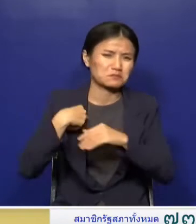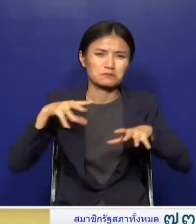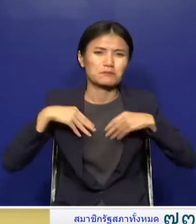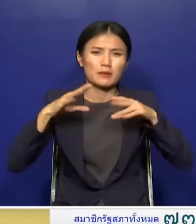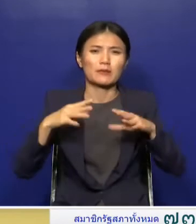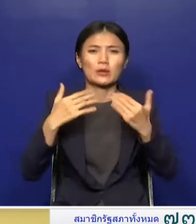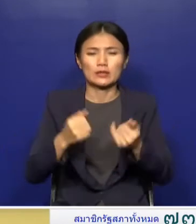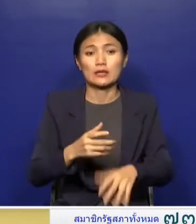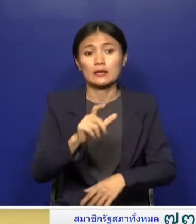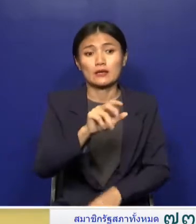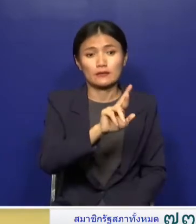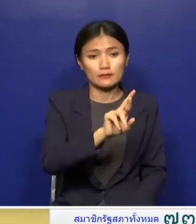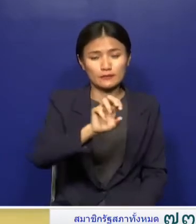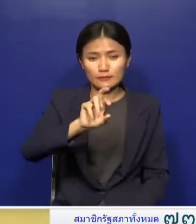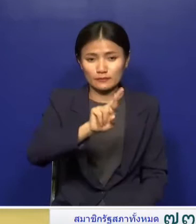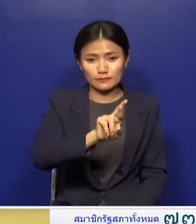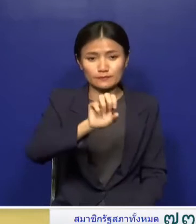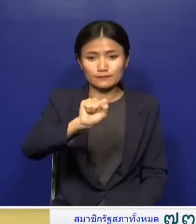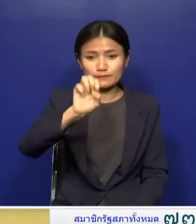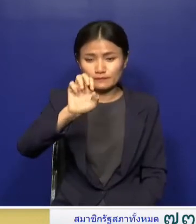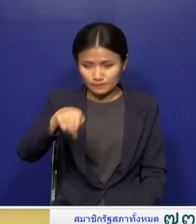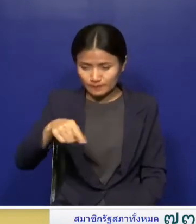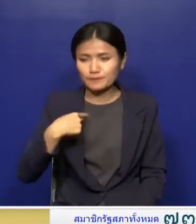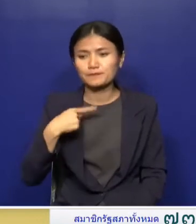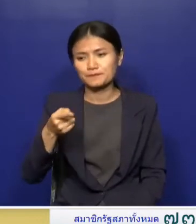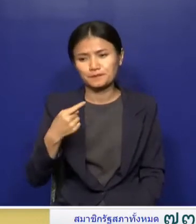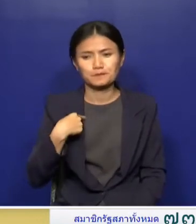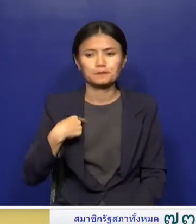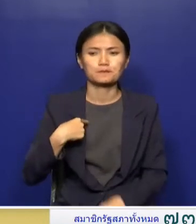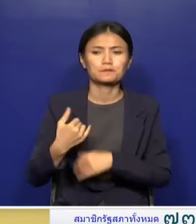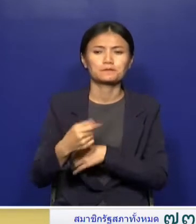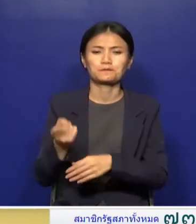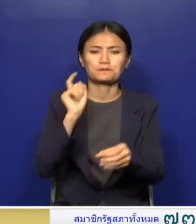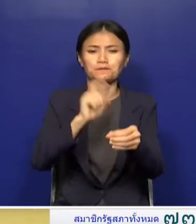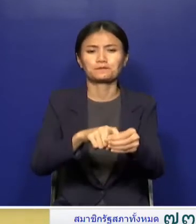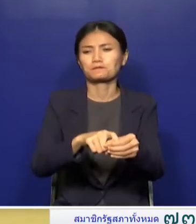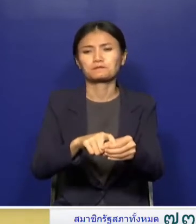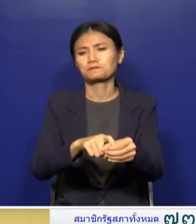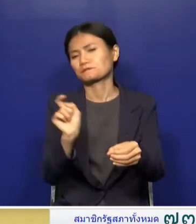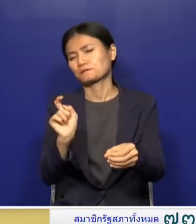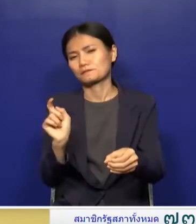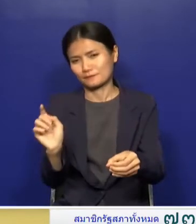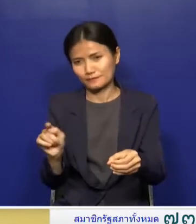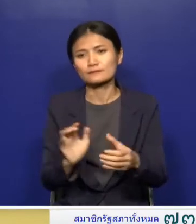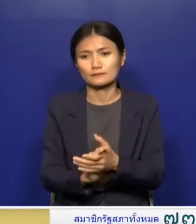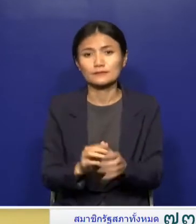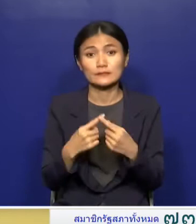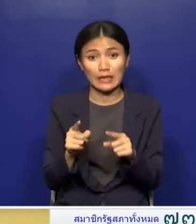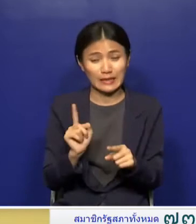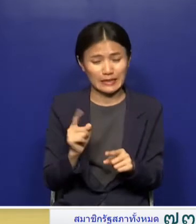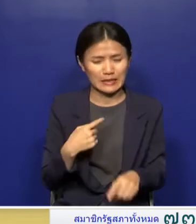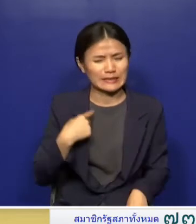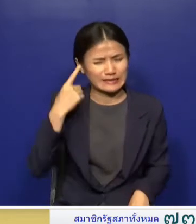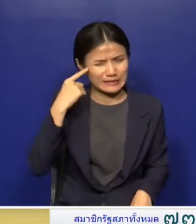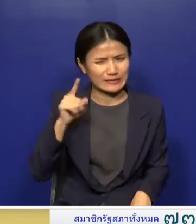ข้อตวงรั trimmed textขาด ประเทศ นี้ไป ซึ่ กเป ท หากท Thr officiallyแต่ก็หวงเป็ อย ย่งว่า ใน แะ ไล่นี่ยป